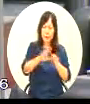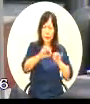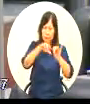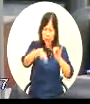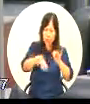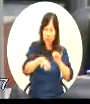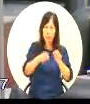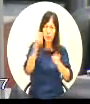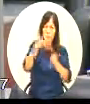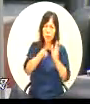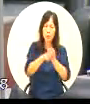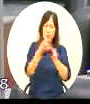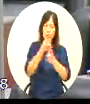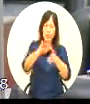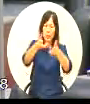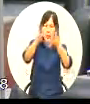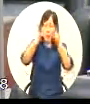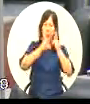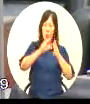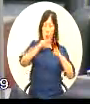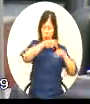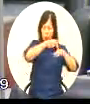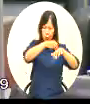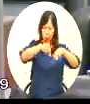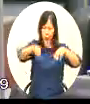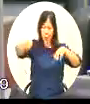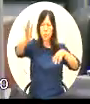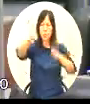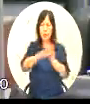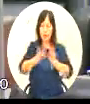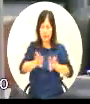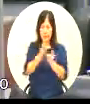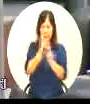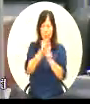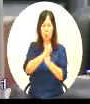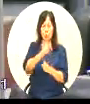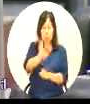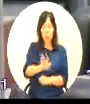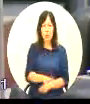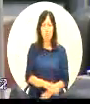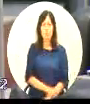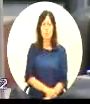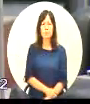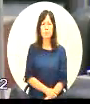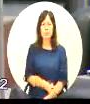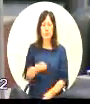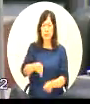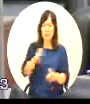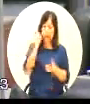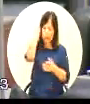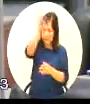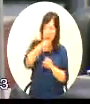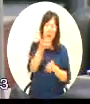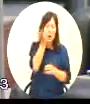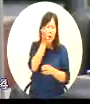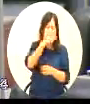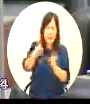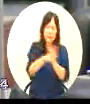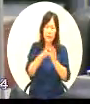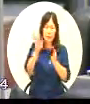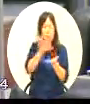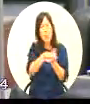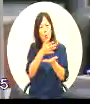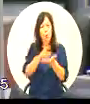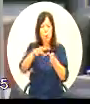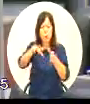未来有一个天空步道，甚至现在已经都开始动土了。那这些未来的这些冈山之眼，现在已经完